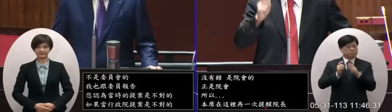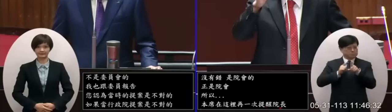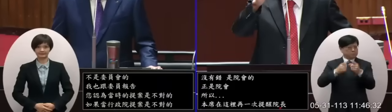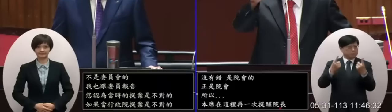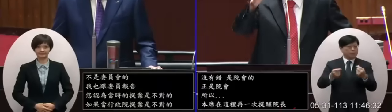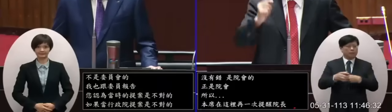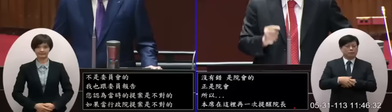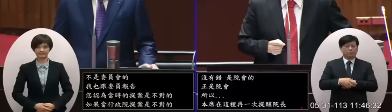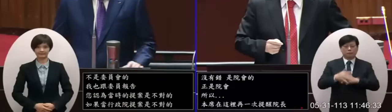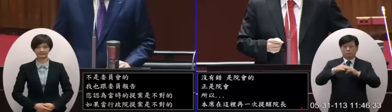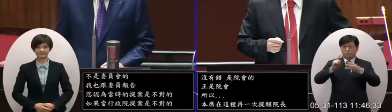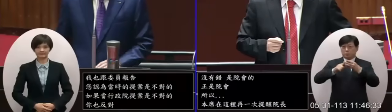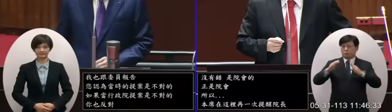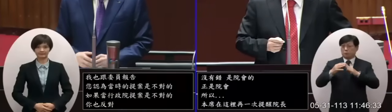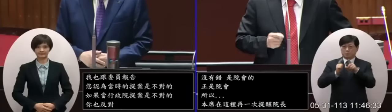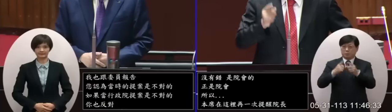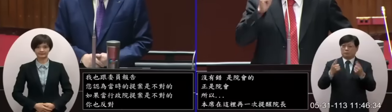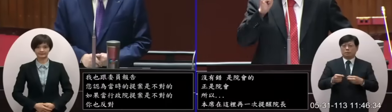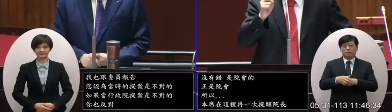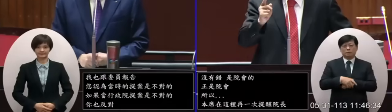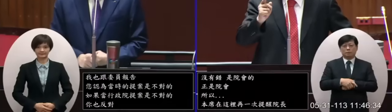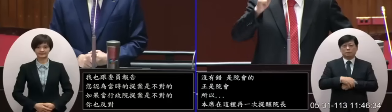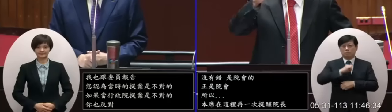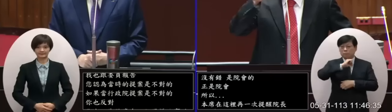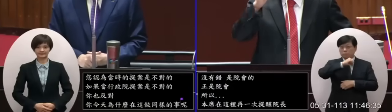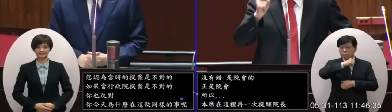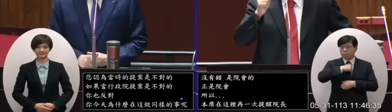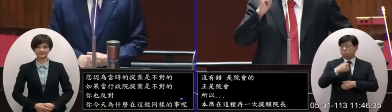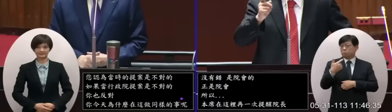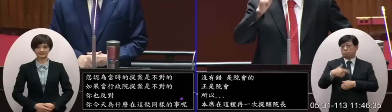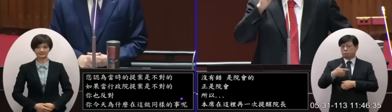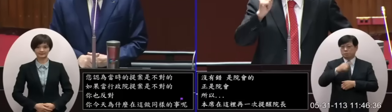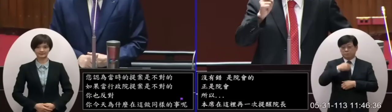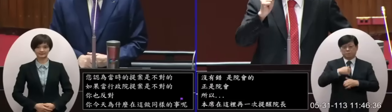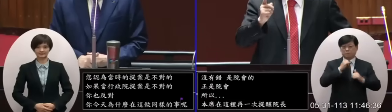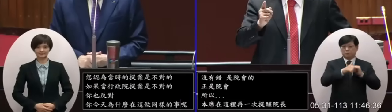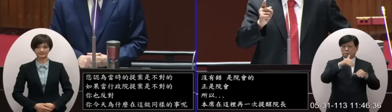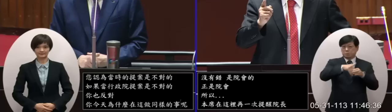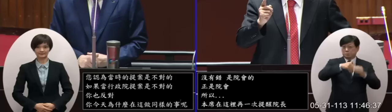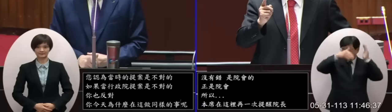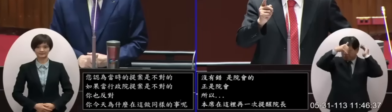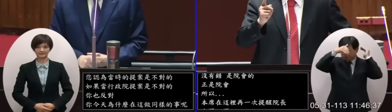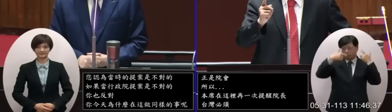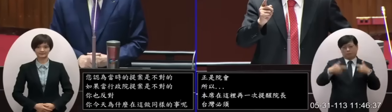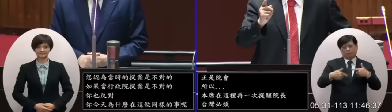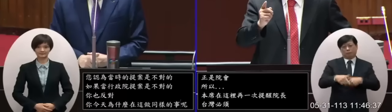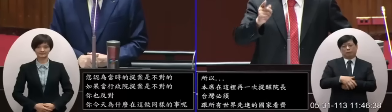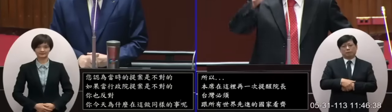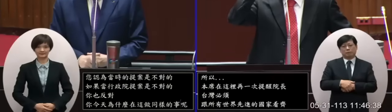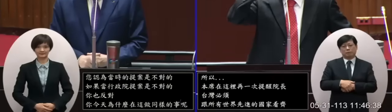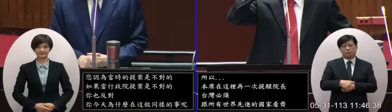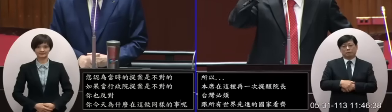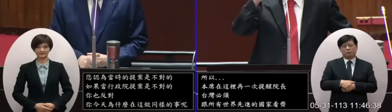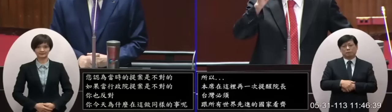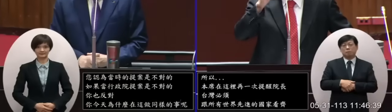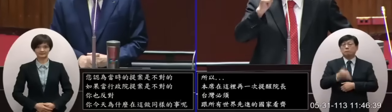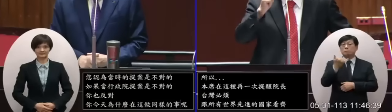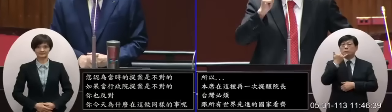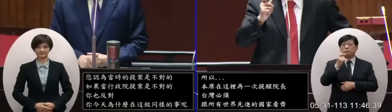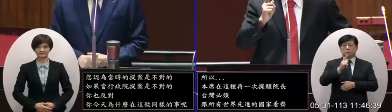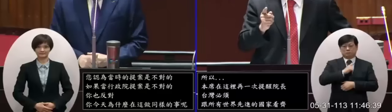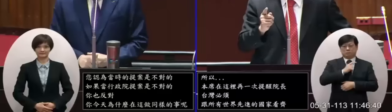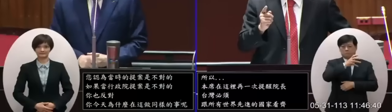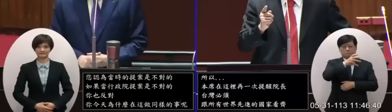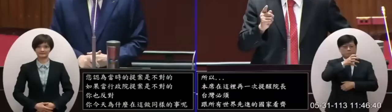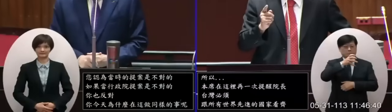齐，民主国家看齐。台湾不是民选的皇帝，不是可以专